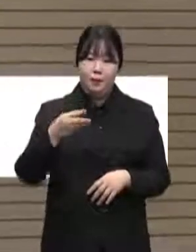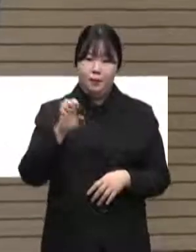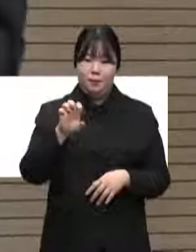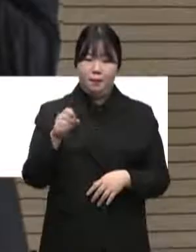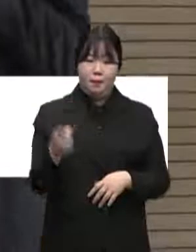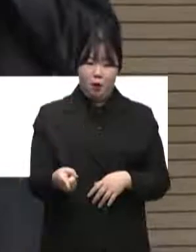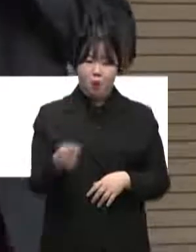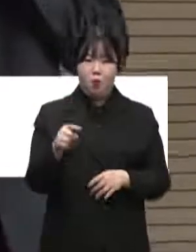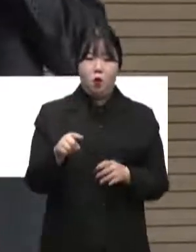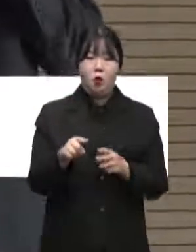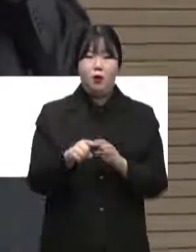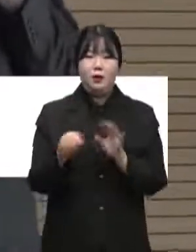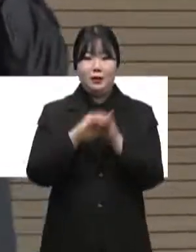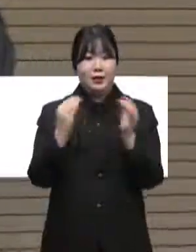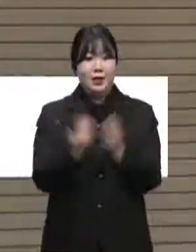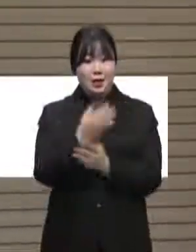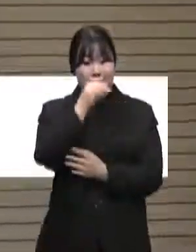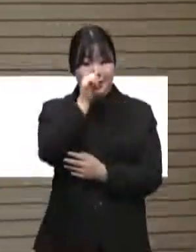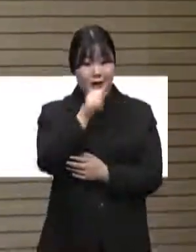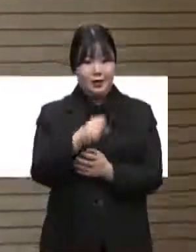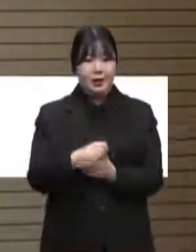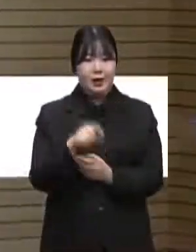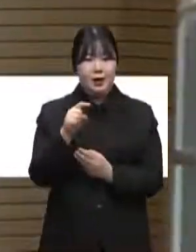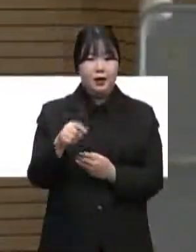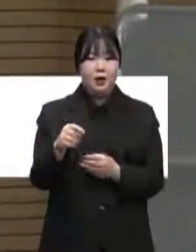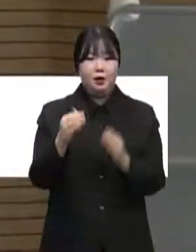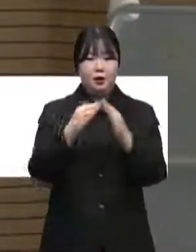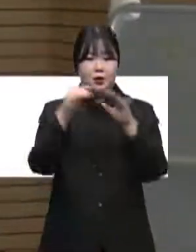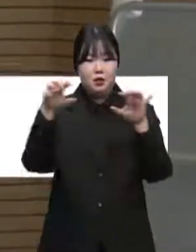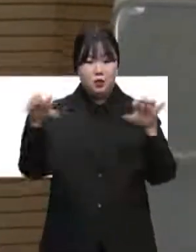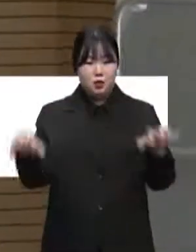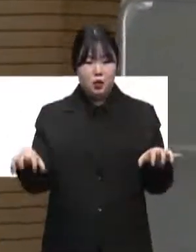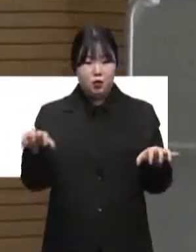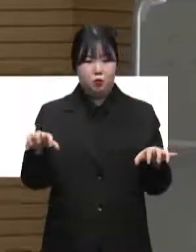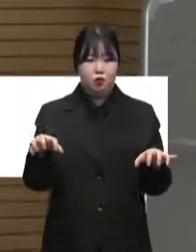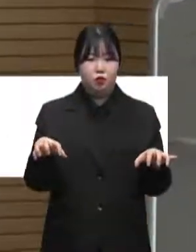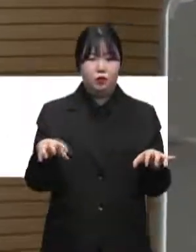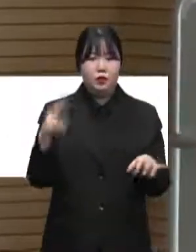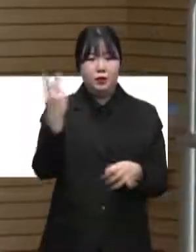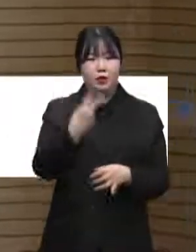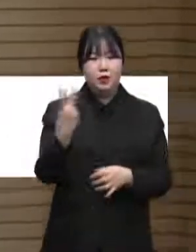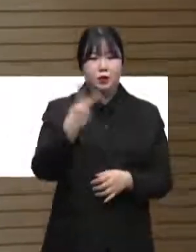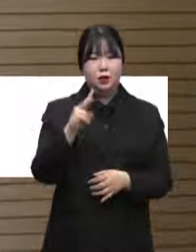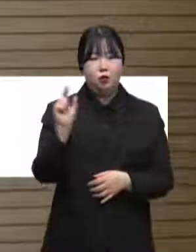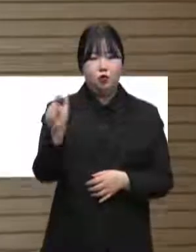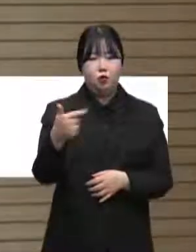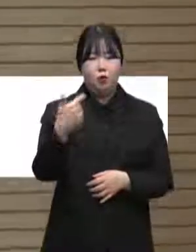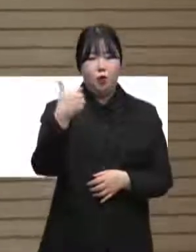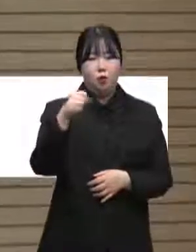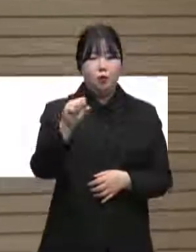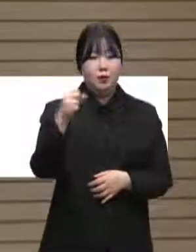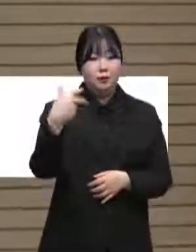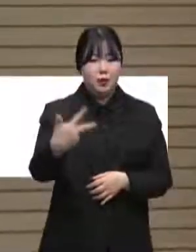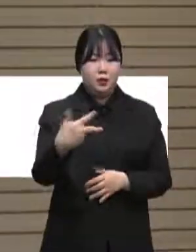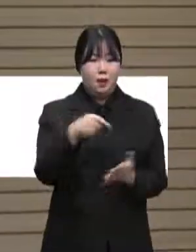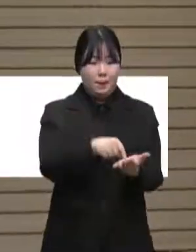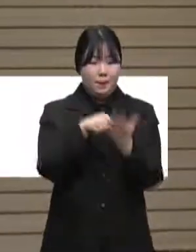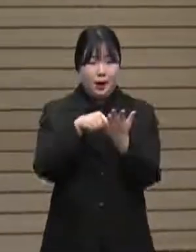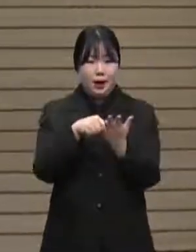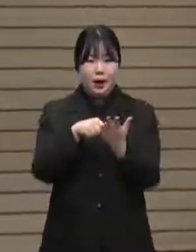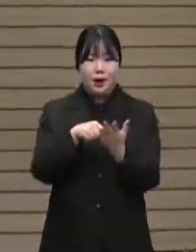계신데요 2분들이 어려움에 처한 이웃을 지난해까지 2657 명을 발굴에 도움을